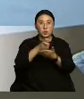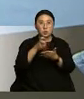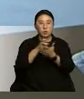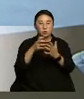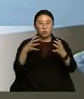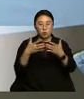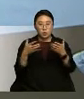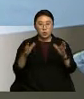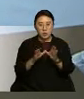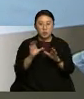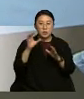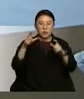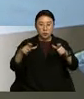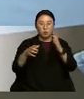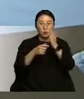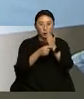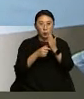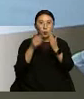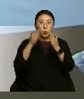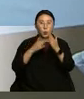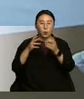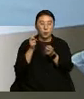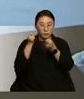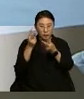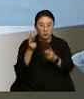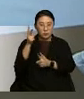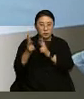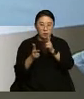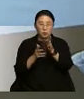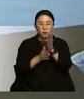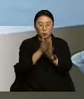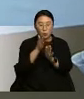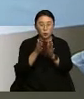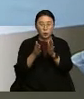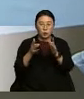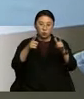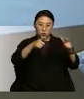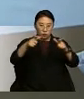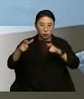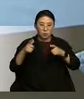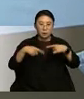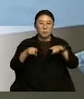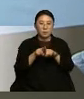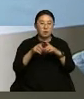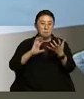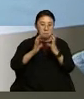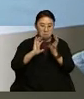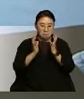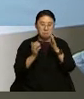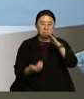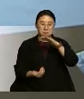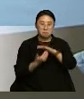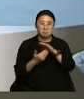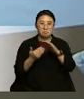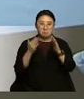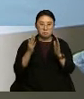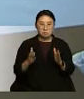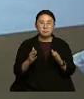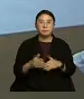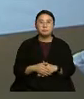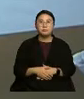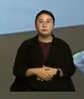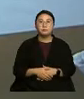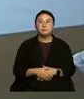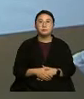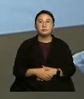위원회에 선 지역화폐 와 00 배달 플랫폼 사업 등 도와 시군이 힘을 모으기 위한 논의가 이루어졌습니다 경기 gtb 구형